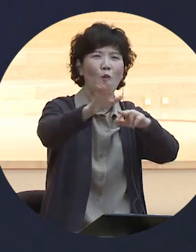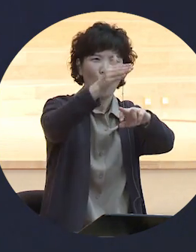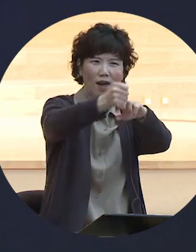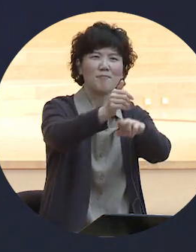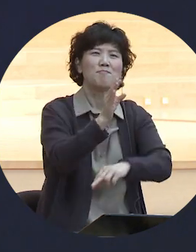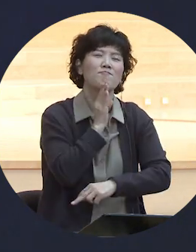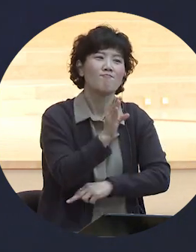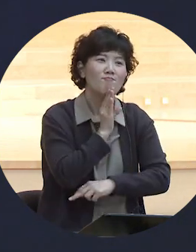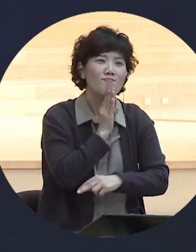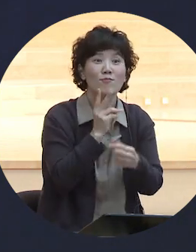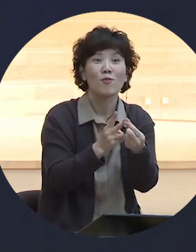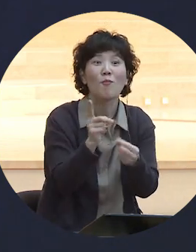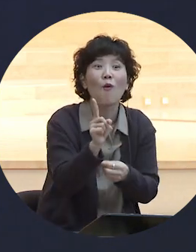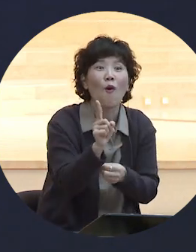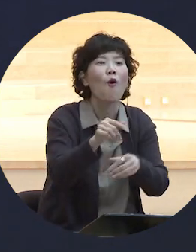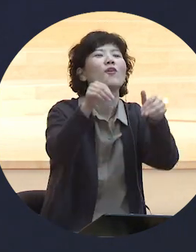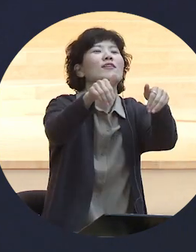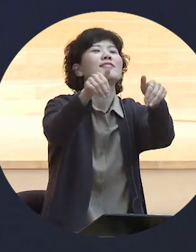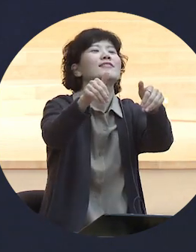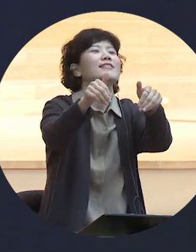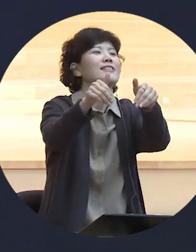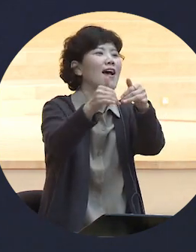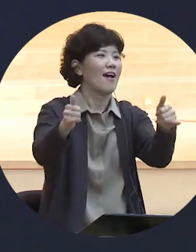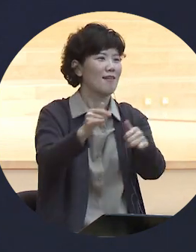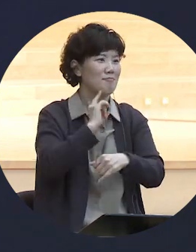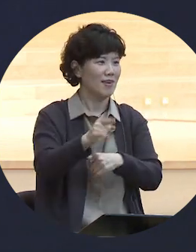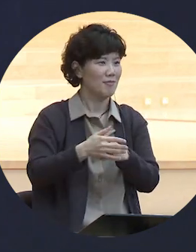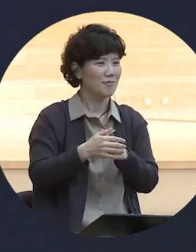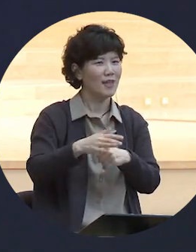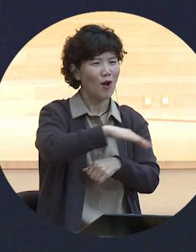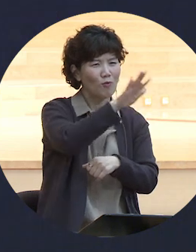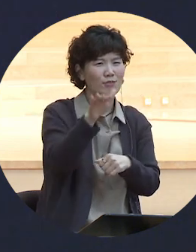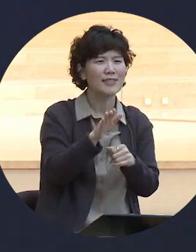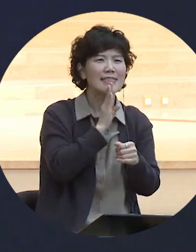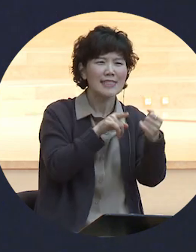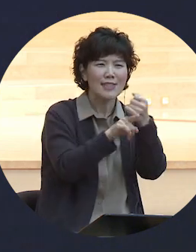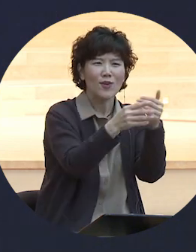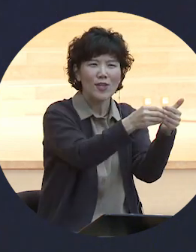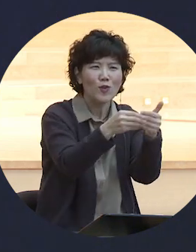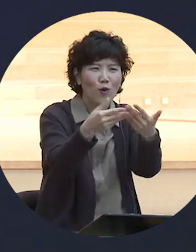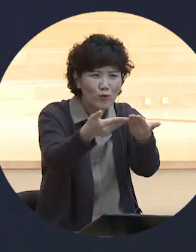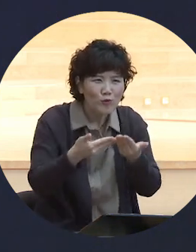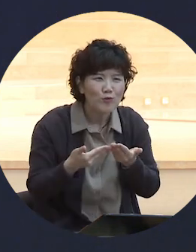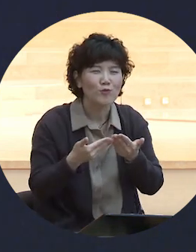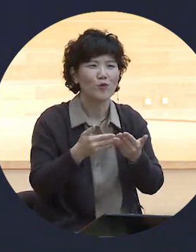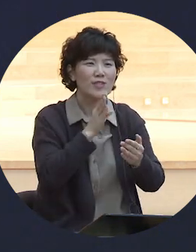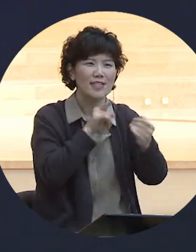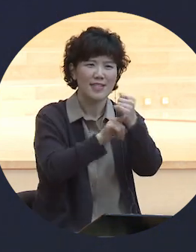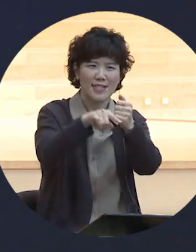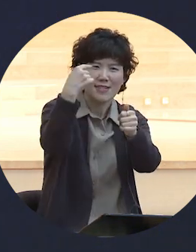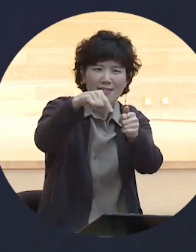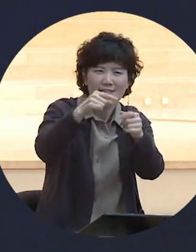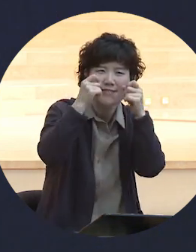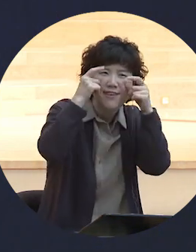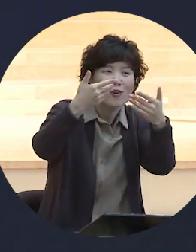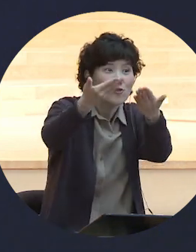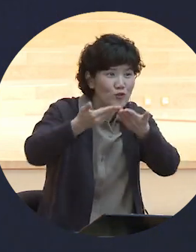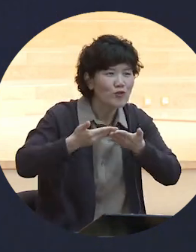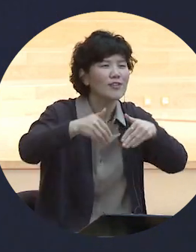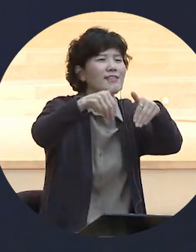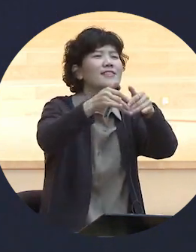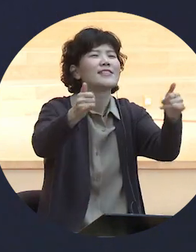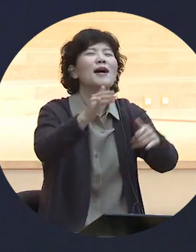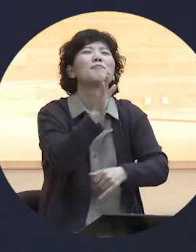맞습니다. 또 뭐예요? 선지자라는 의미죠. 우리를 진리로 인도하고 진리를 가르쳐 깨우치게 하는 그런